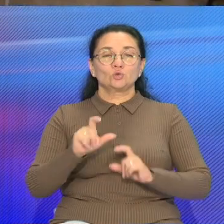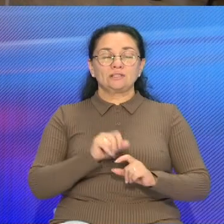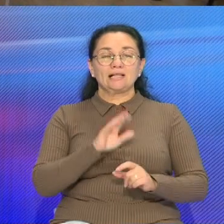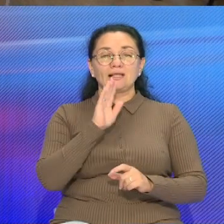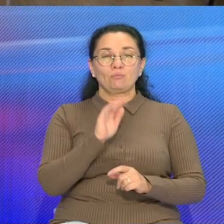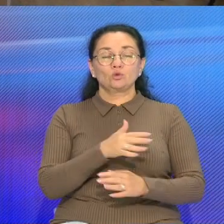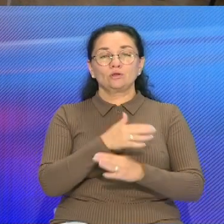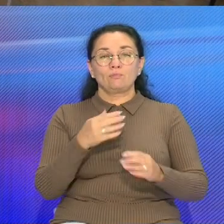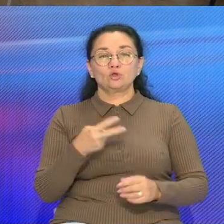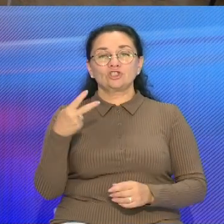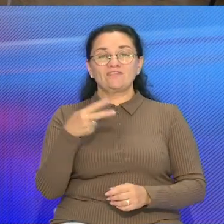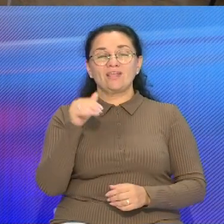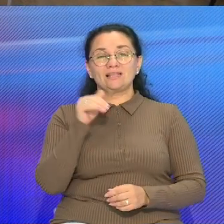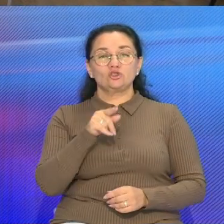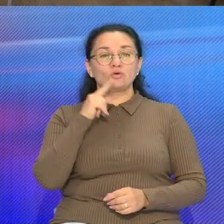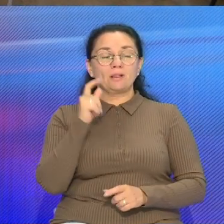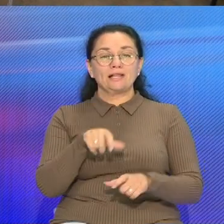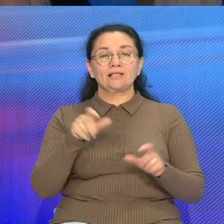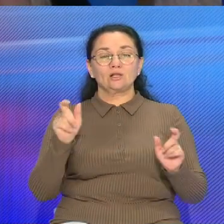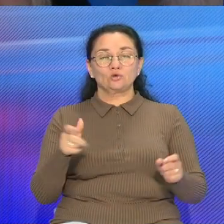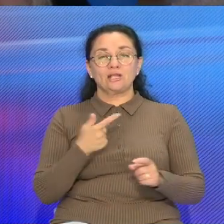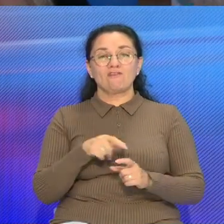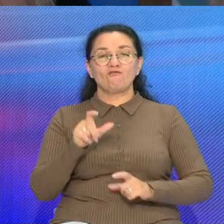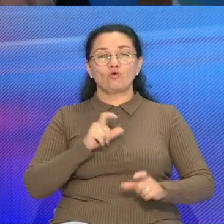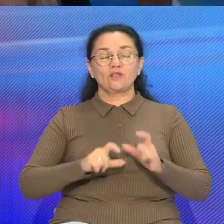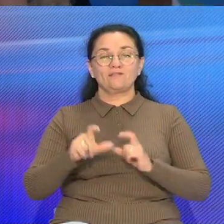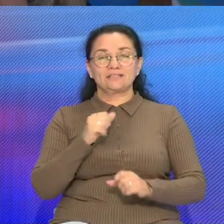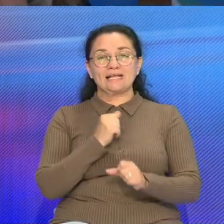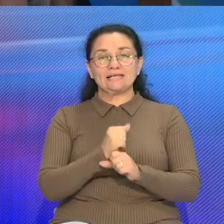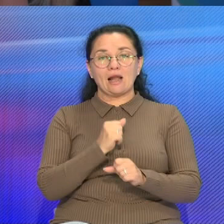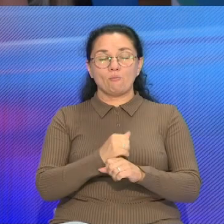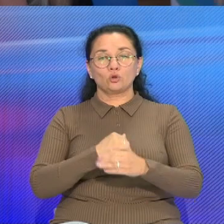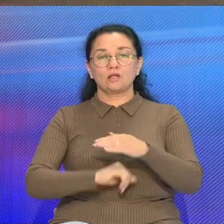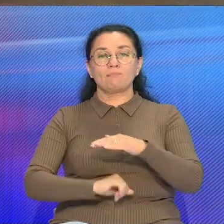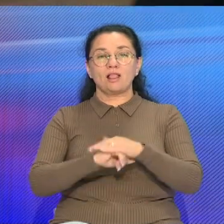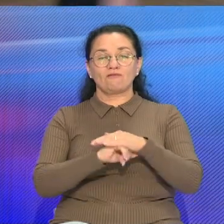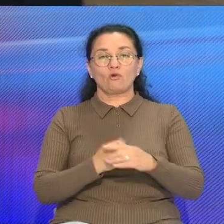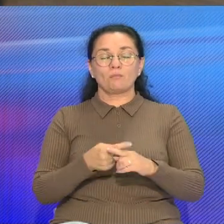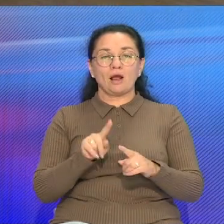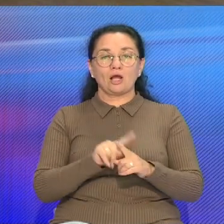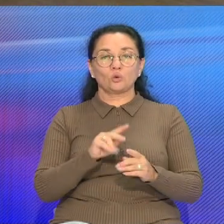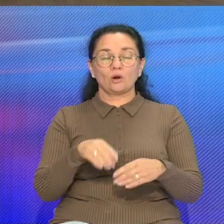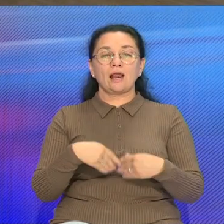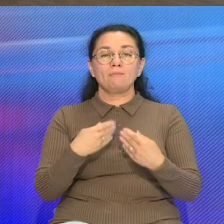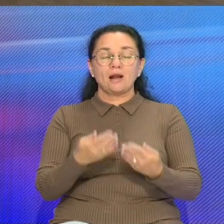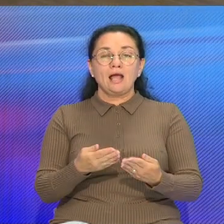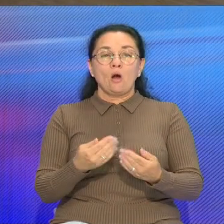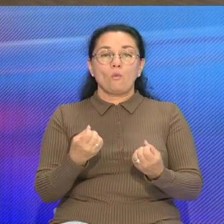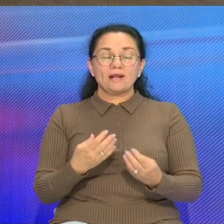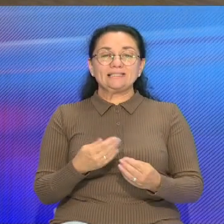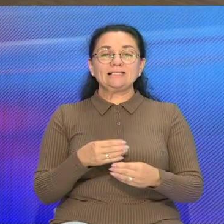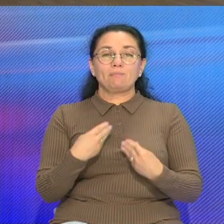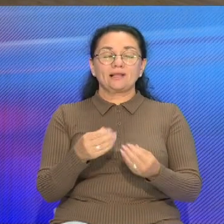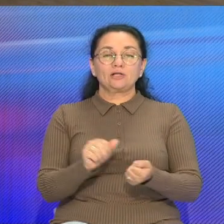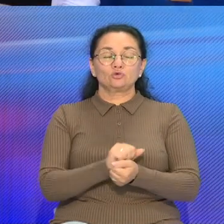за 2000 маладых людзей. Адметна, што ва ўніверсітэце працуе платформа, якая прызвана спрасціць працэс падачы дакументаў, лічбавая